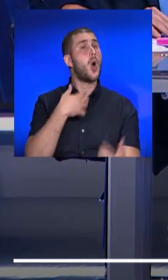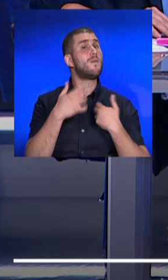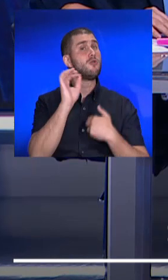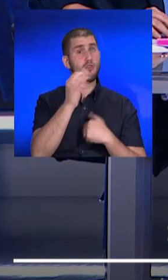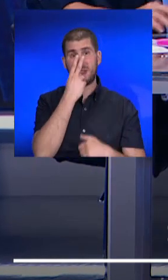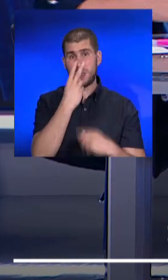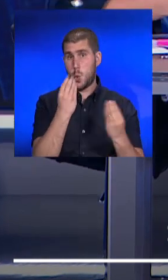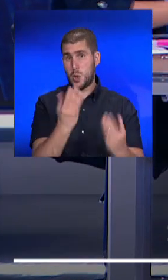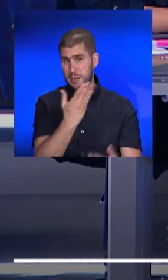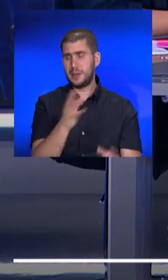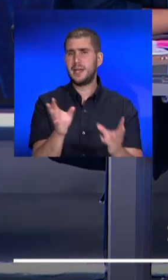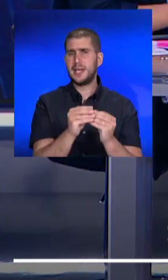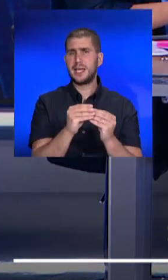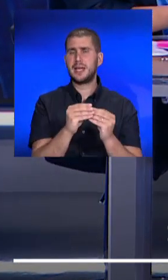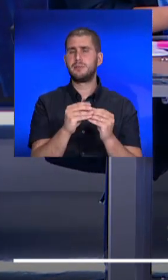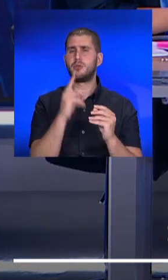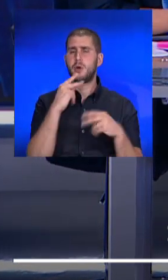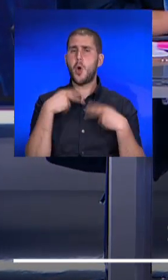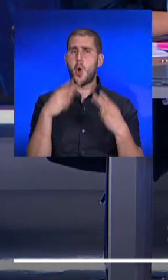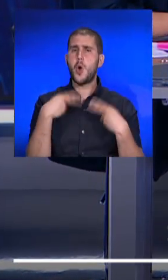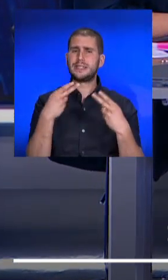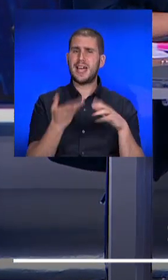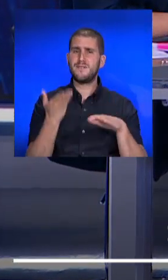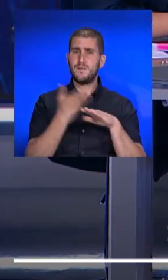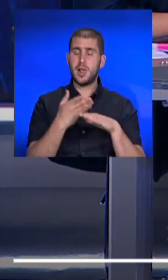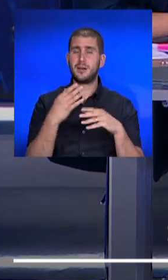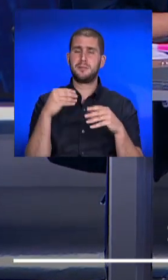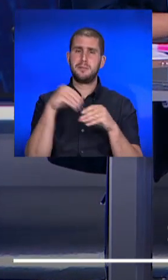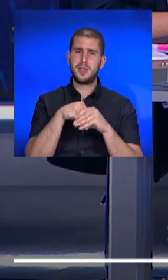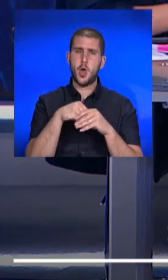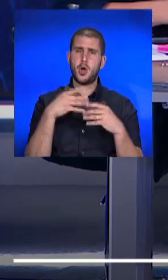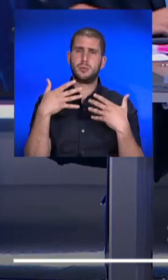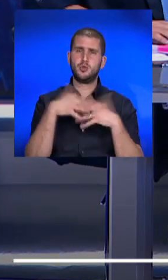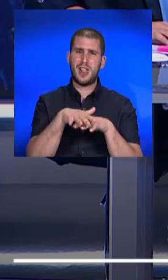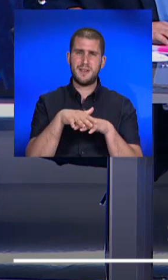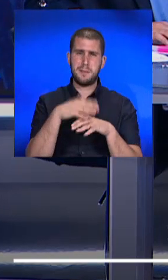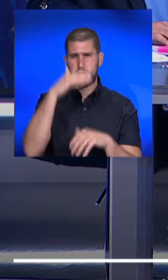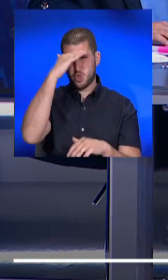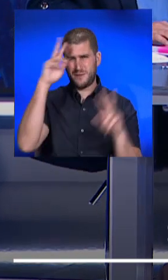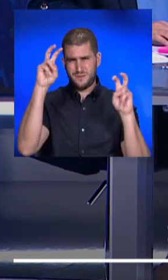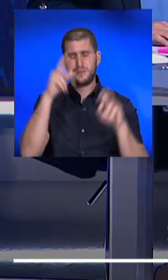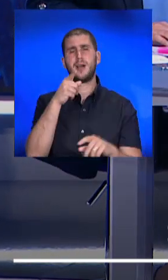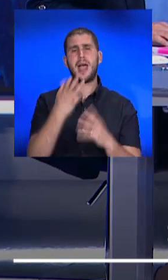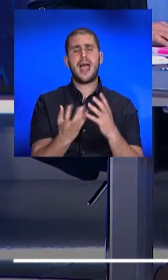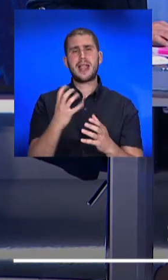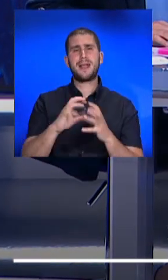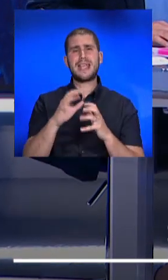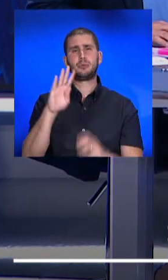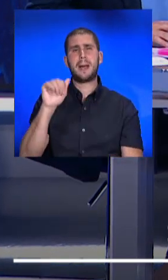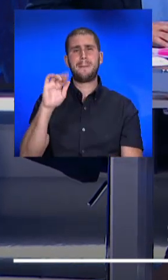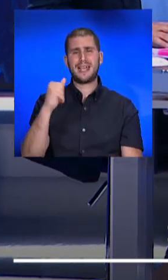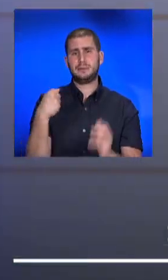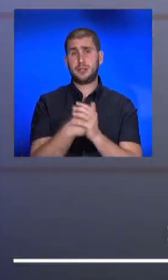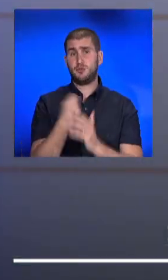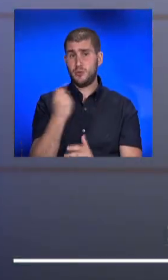עוד מעט, עם חוזר ועולה שם מתוך משתלבים בנוף כאמור, הקלטתם בקיבוץ בערי בסוף השבוע.